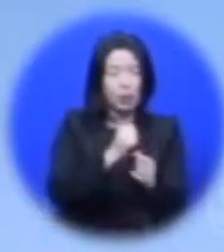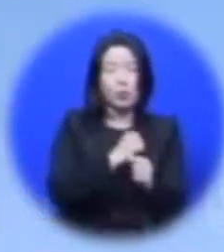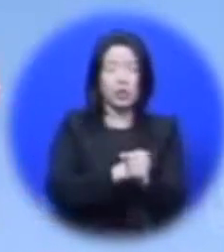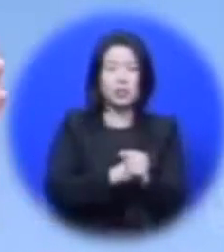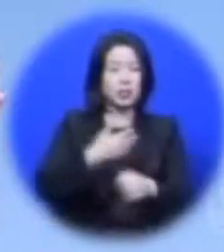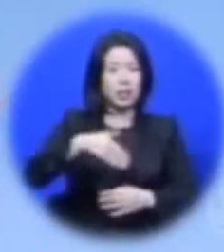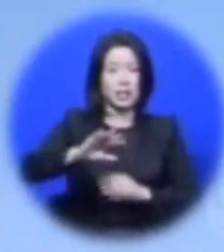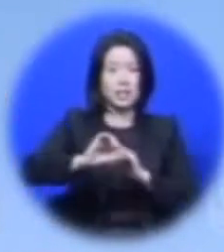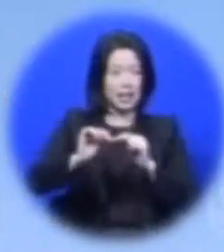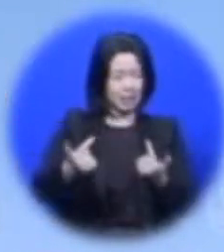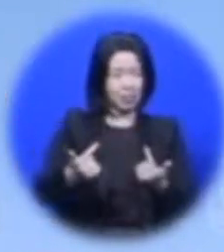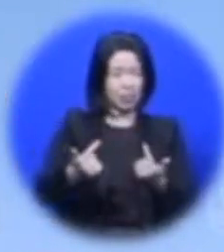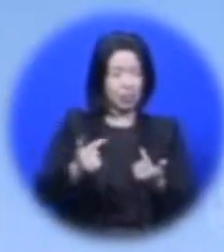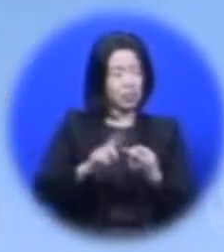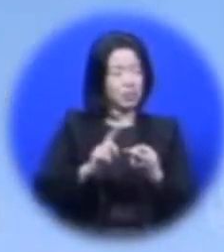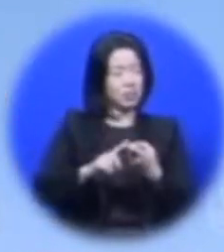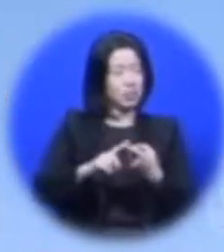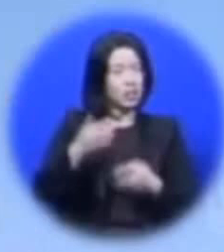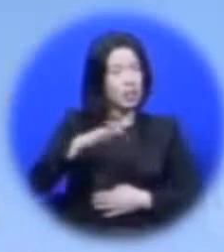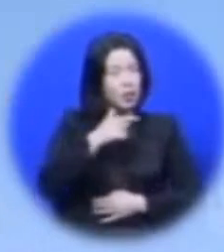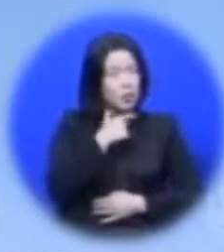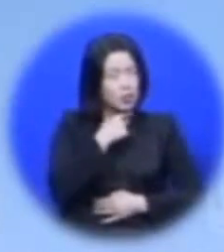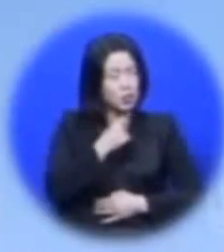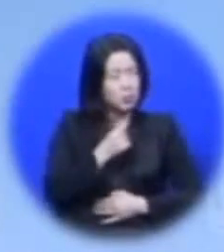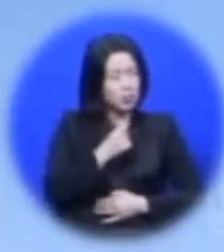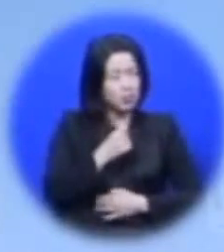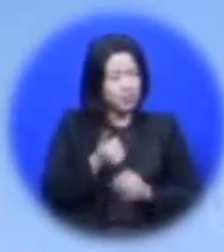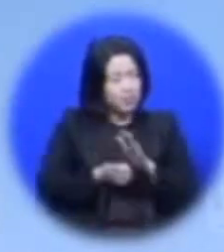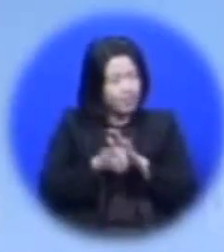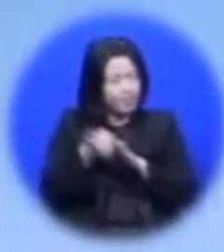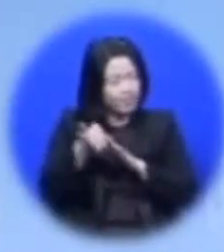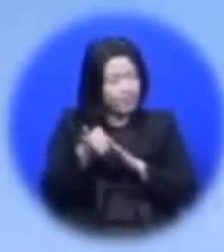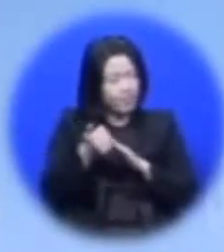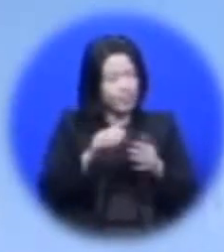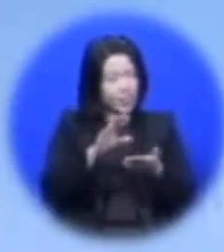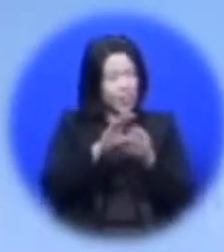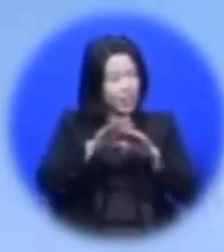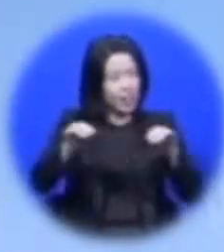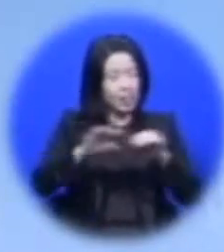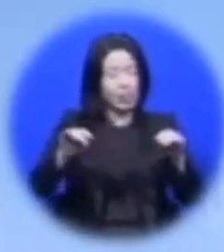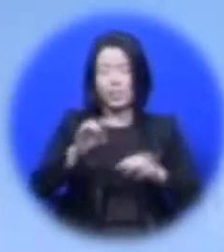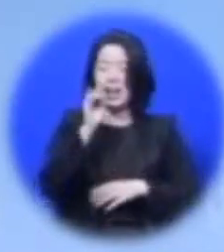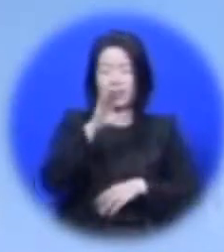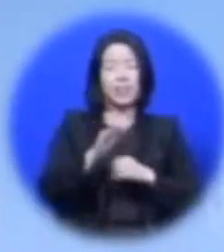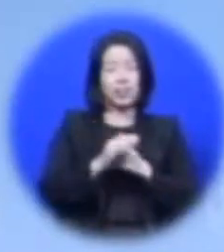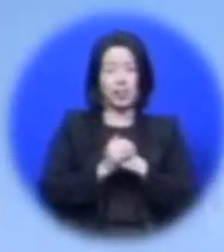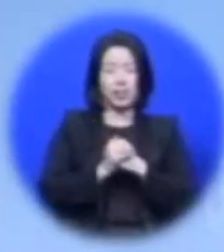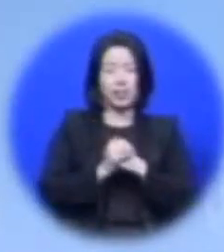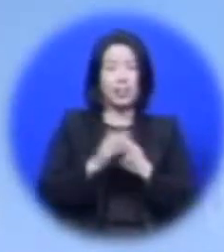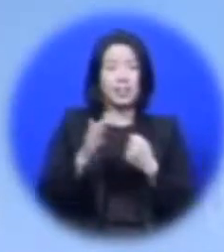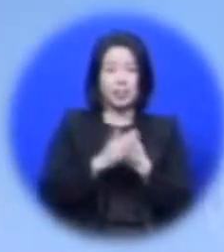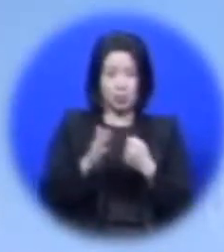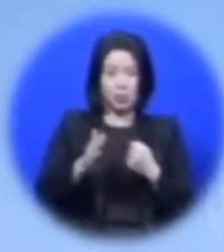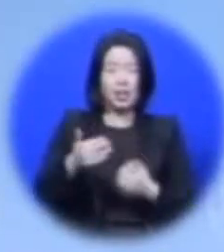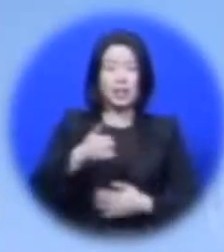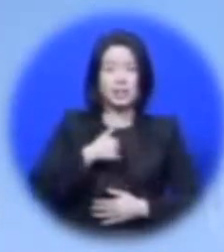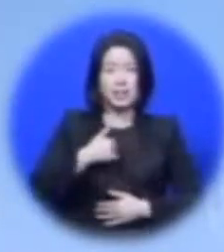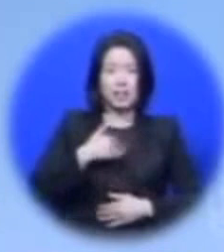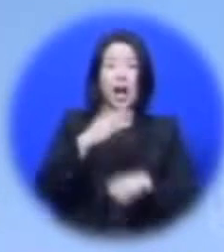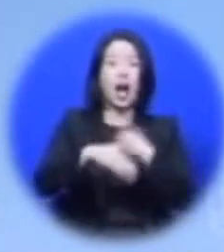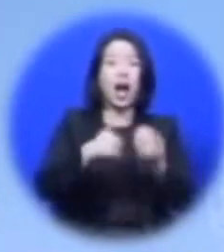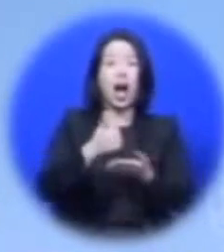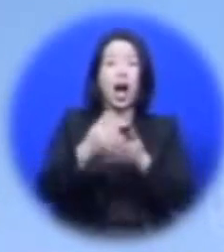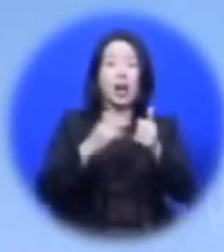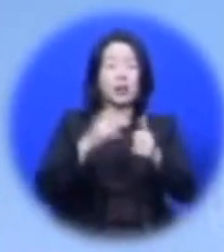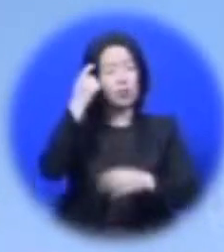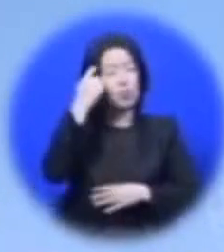이 아이에게 가고 싶은 마음의 열망을 진정으로 해결해 주는 게 아니니까 제가 하나님께